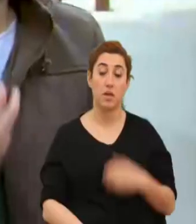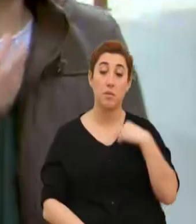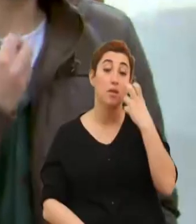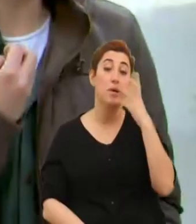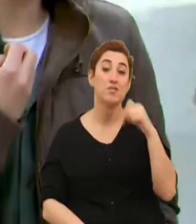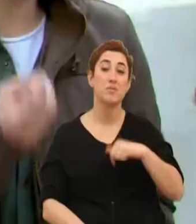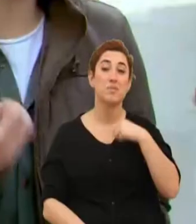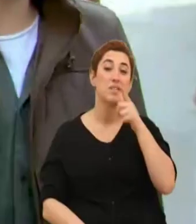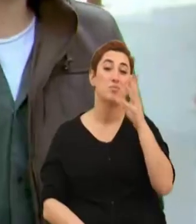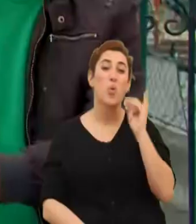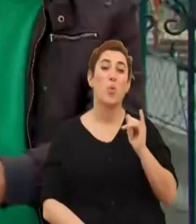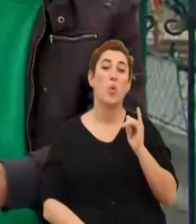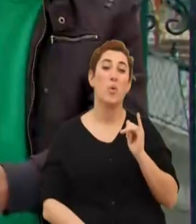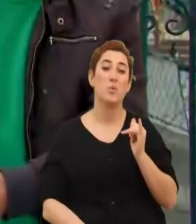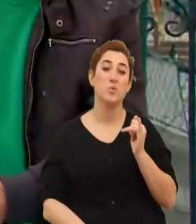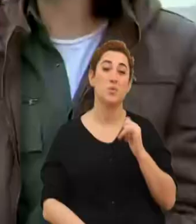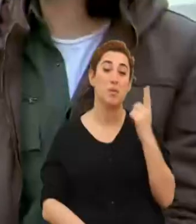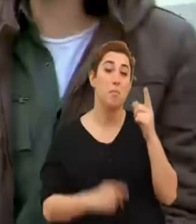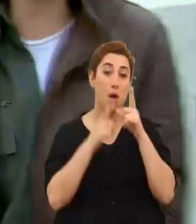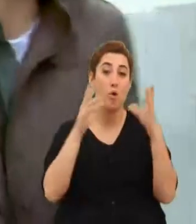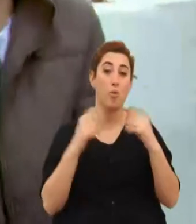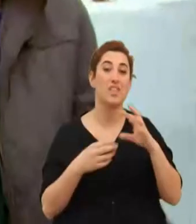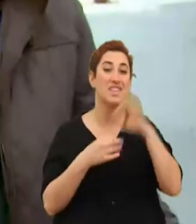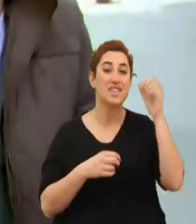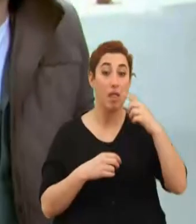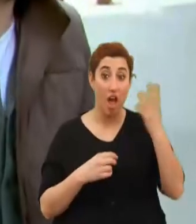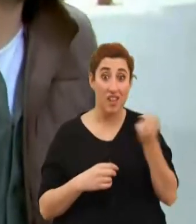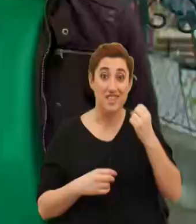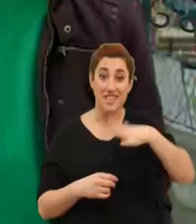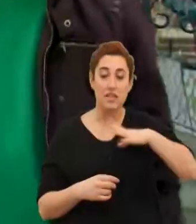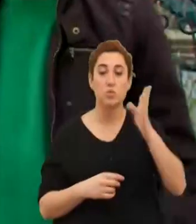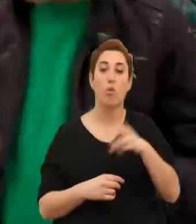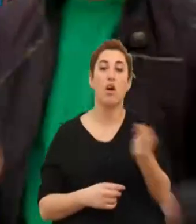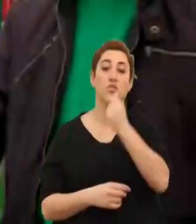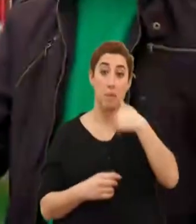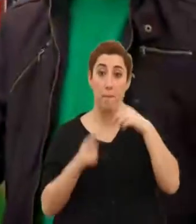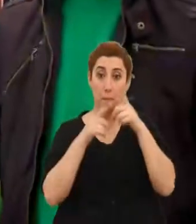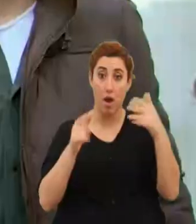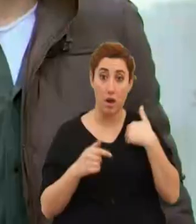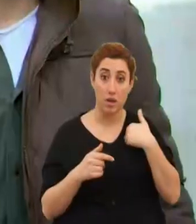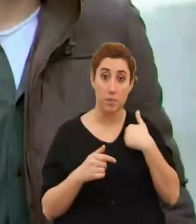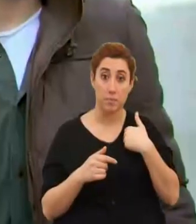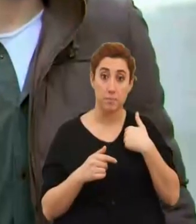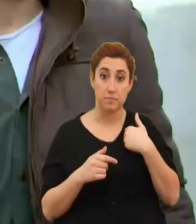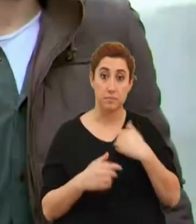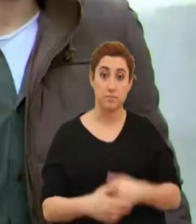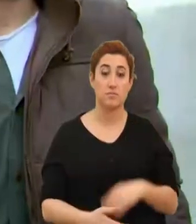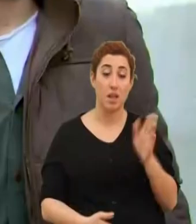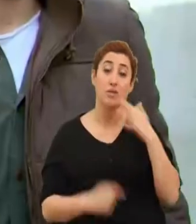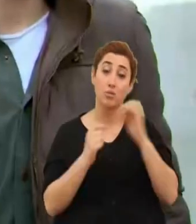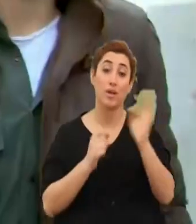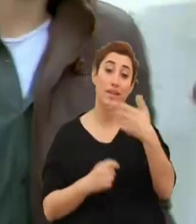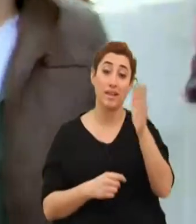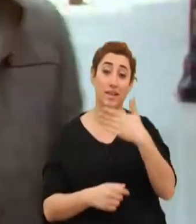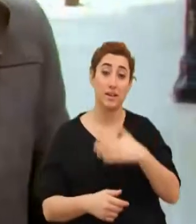Bana da bakmayın. Şimdi benim sesim o kadar kötü ki bir bağırırım ya, alacak adam da kaçar yani. Ya Hakan ben mi bağırayım yani şimdi? Hadi Burhan,